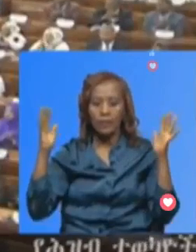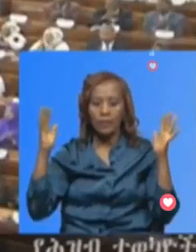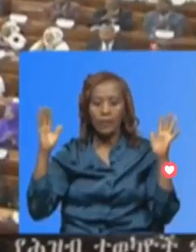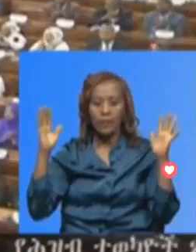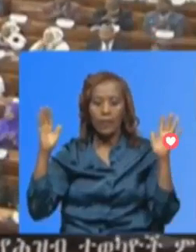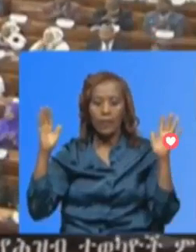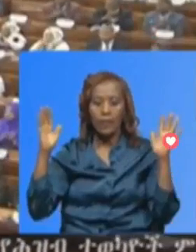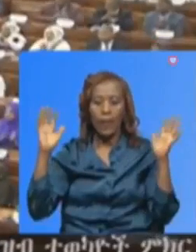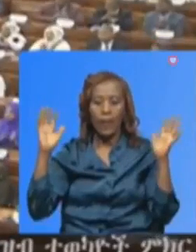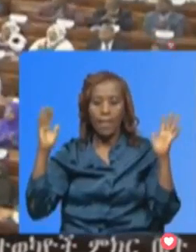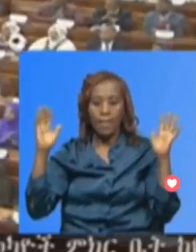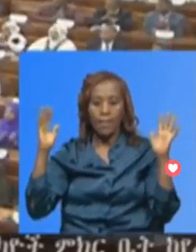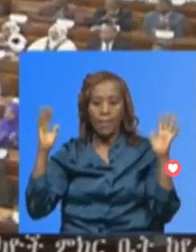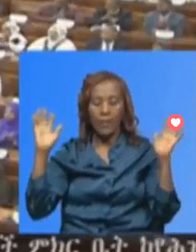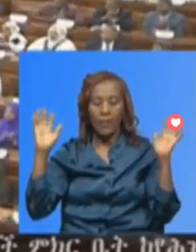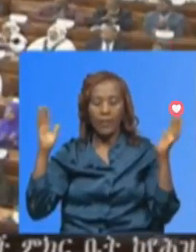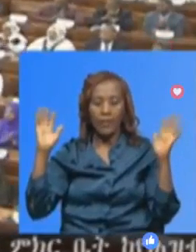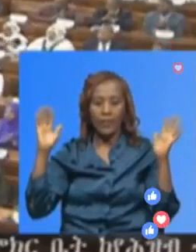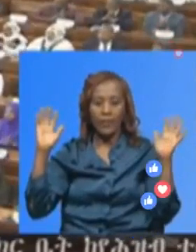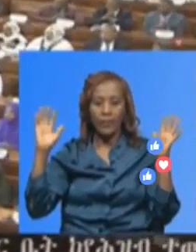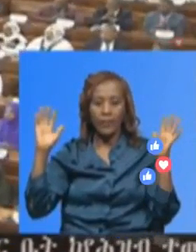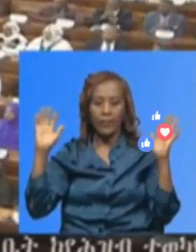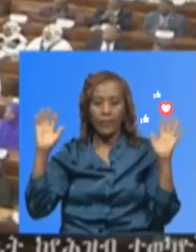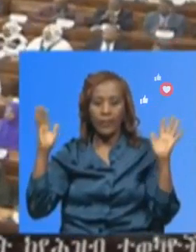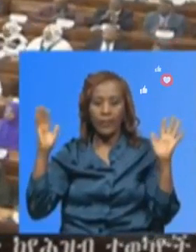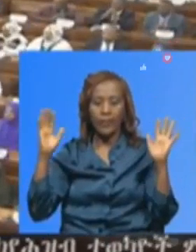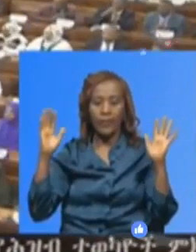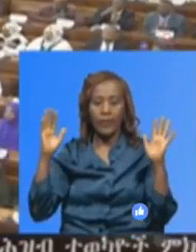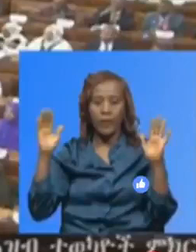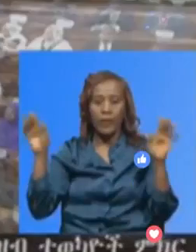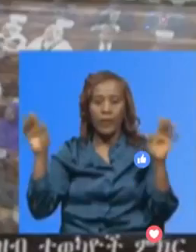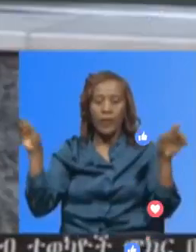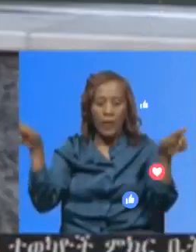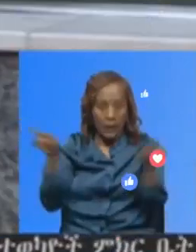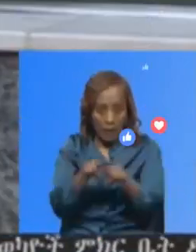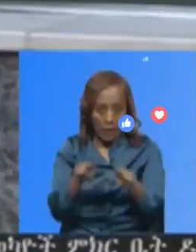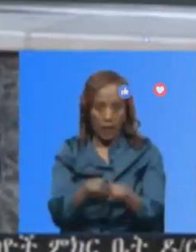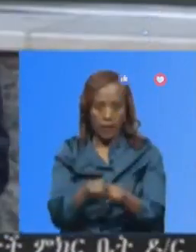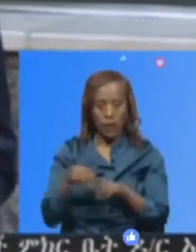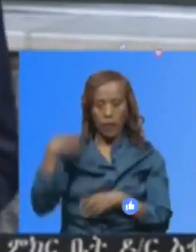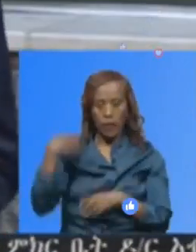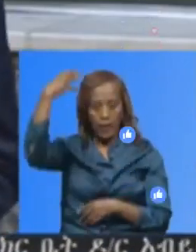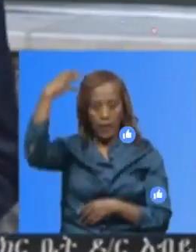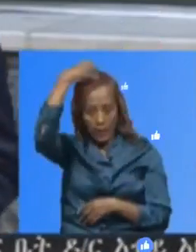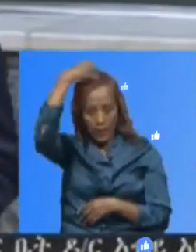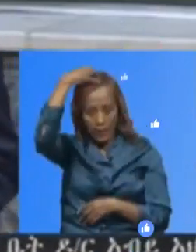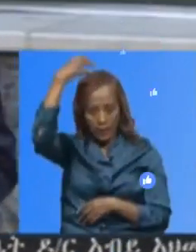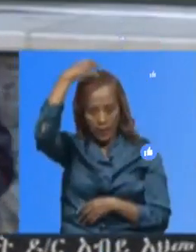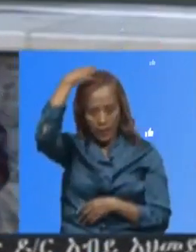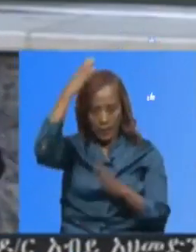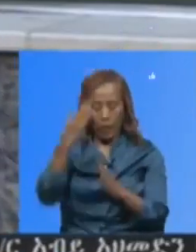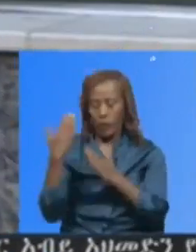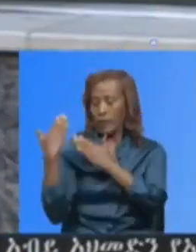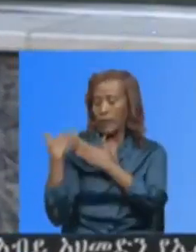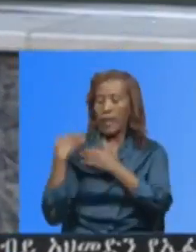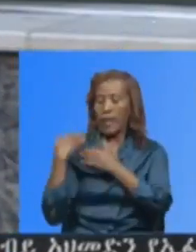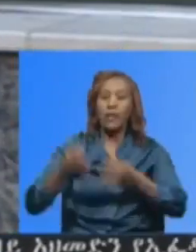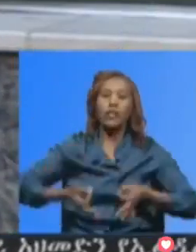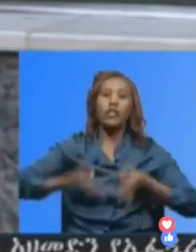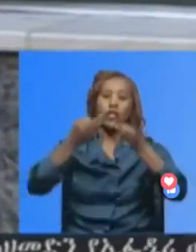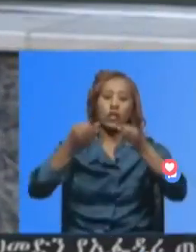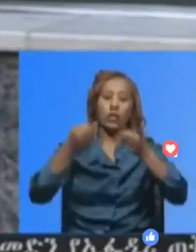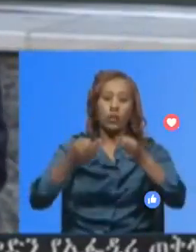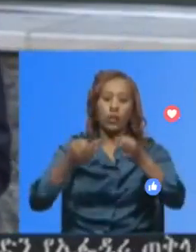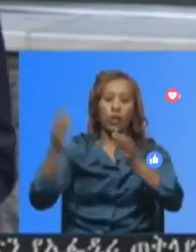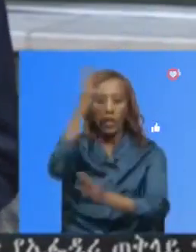በተመሳሳይ የመንግስት መንግስታዊ ስልጣን ሽግግሩ ያለ